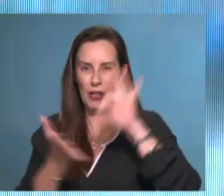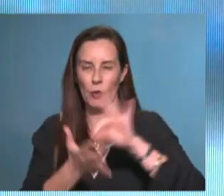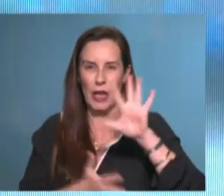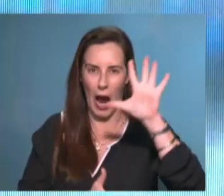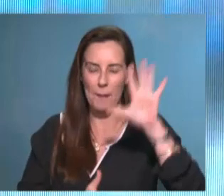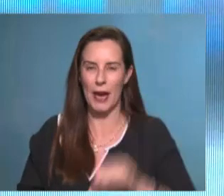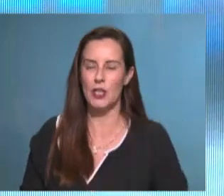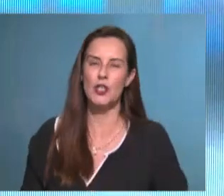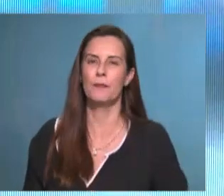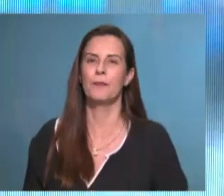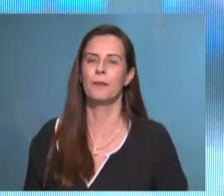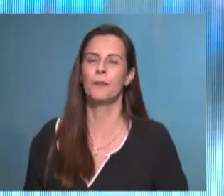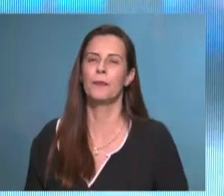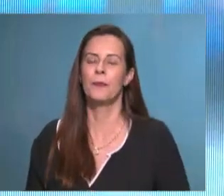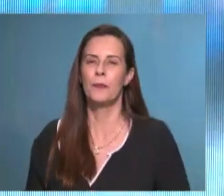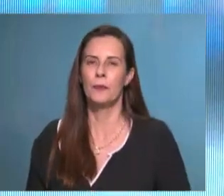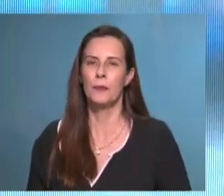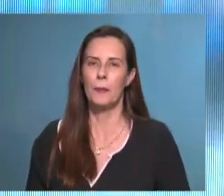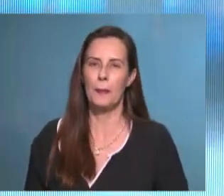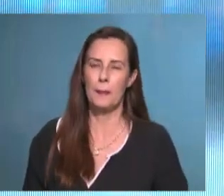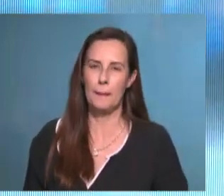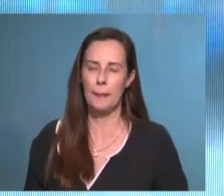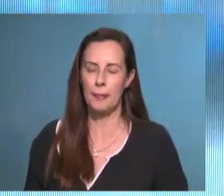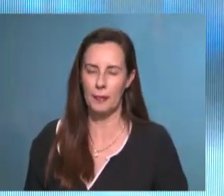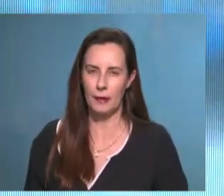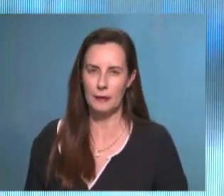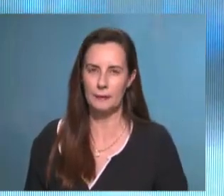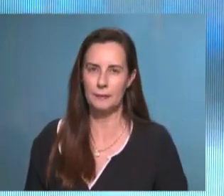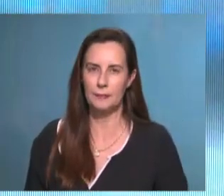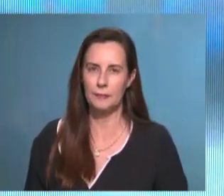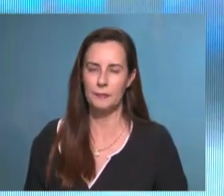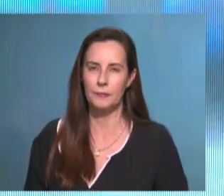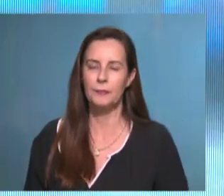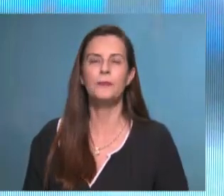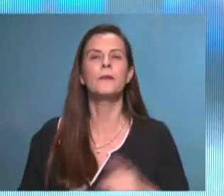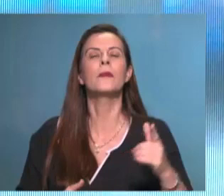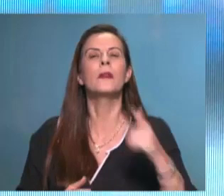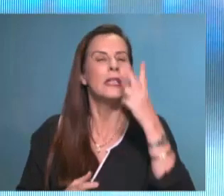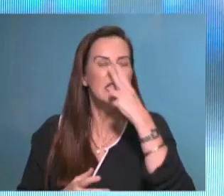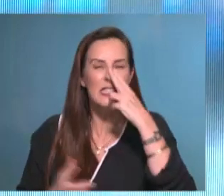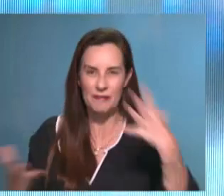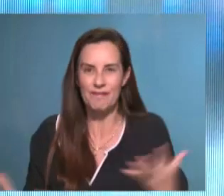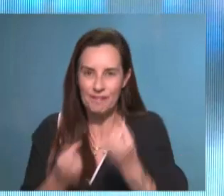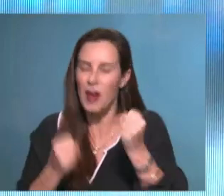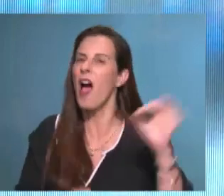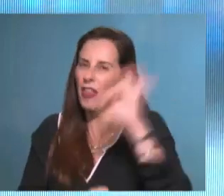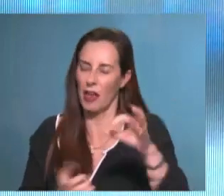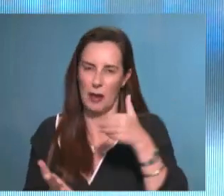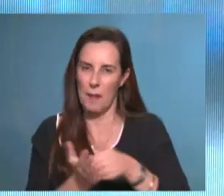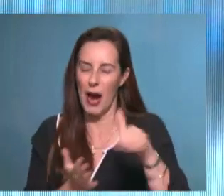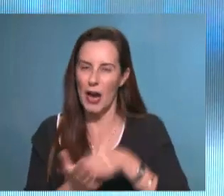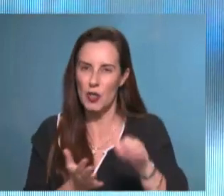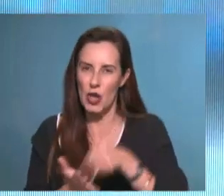במדינת האיים. כך הודיעה הבוקר הסוכנות הלאומית לניהול אסונות במדינה. ניסיונות החילוץ נמצאים בעיצומם,